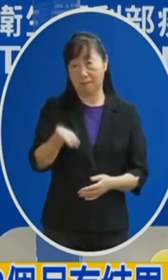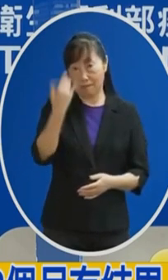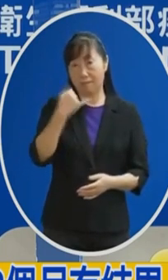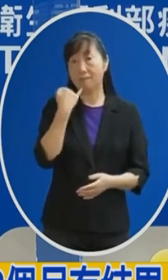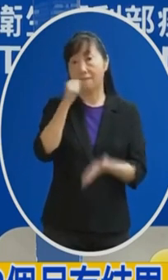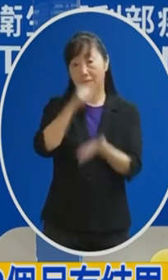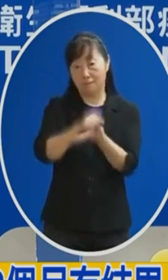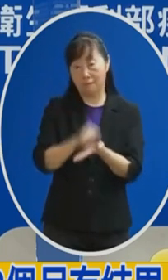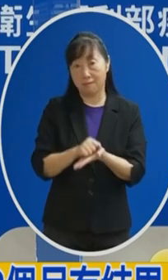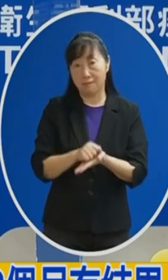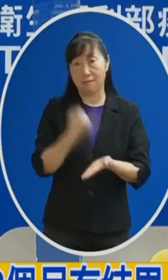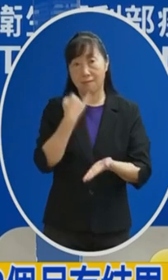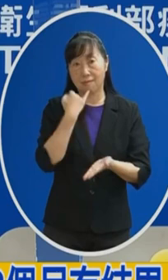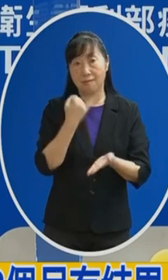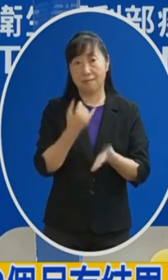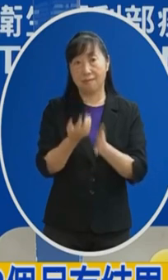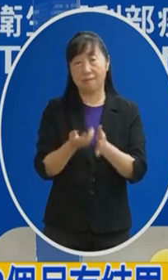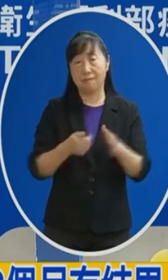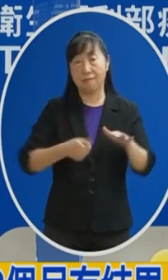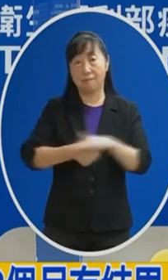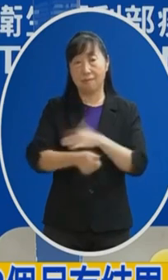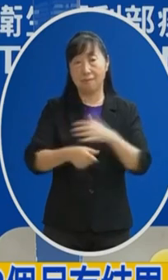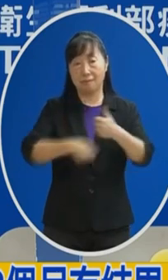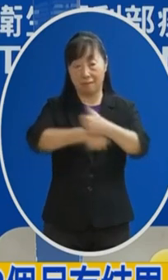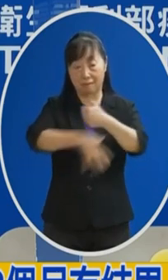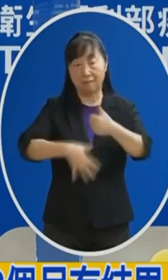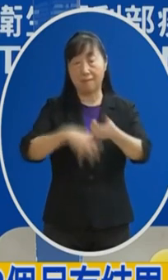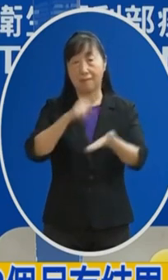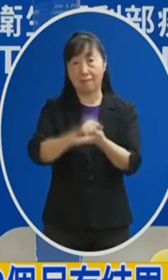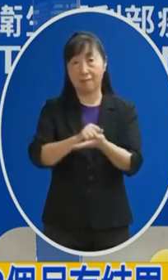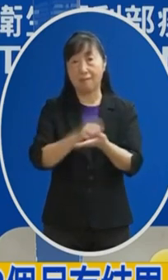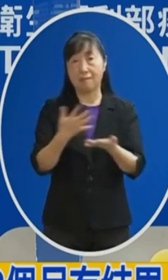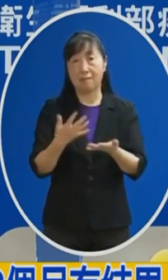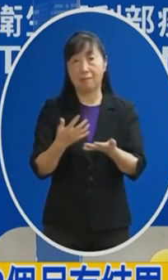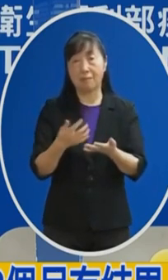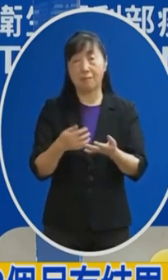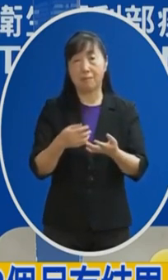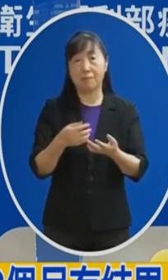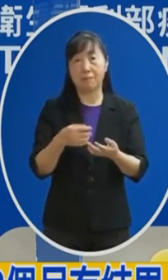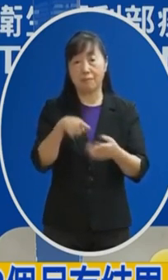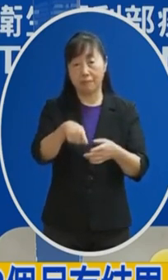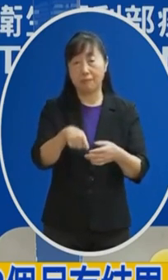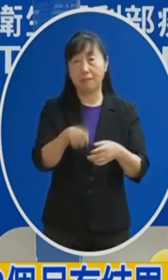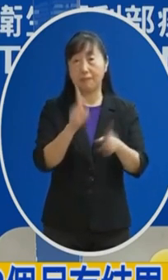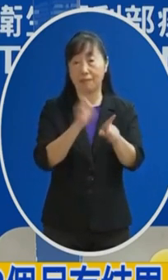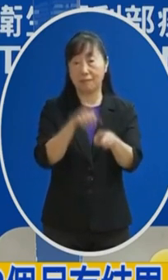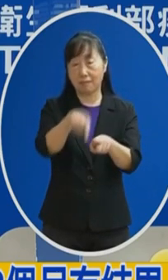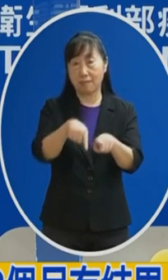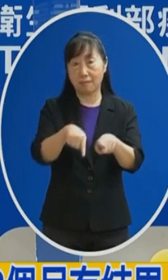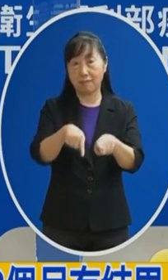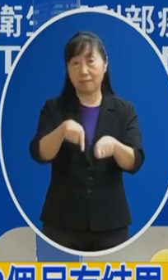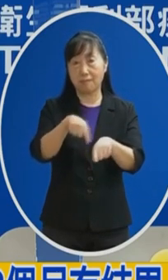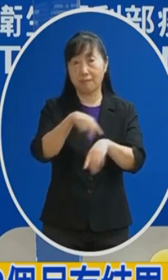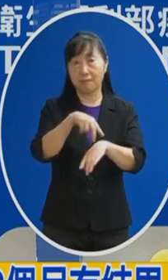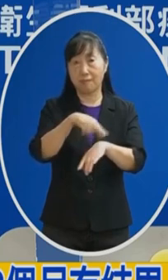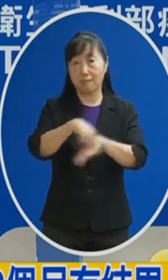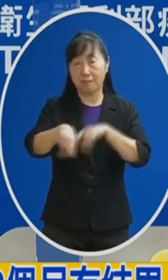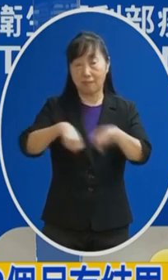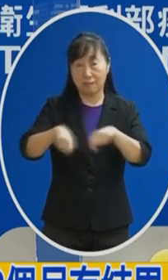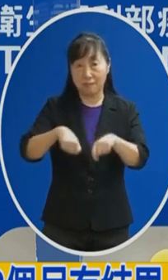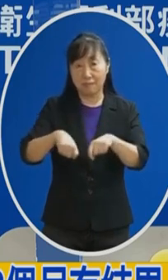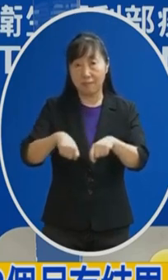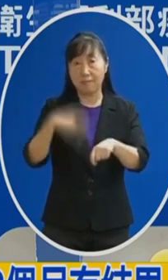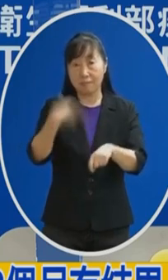那我相信依照我们现在这个规划的速度跟施打的这个策